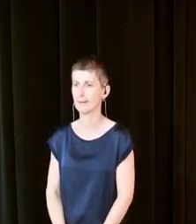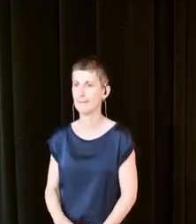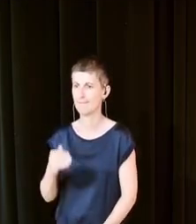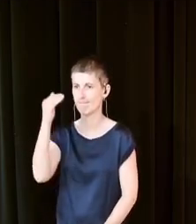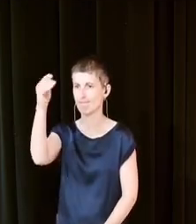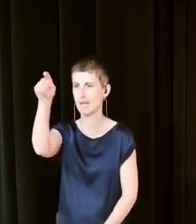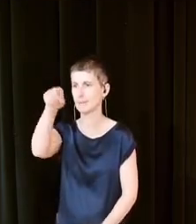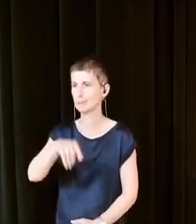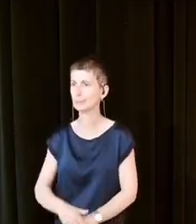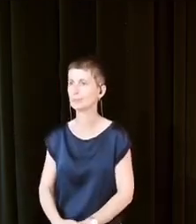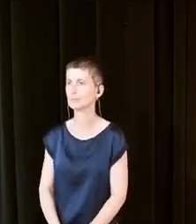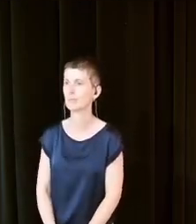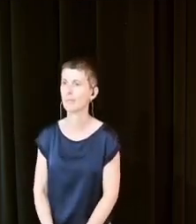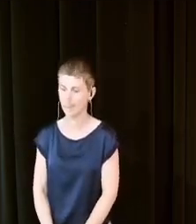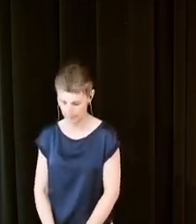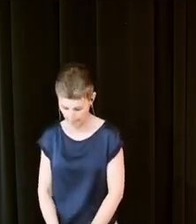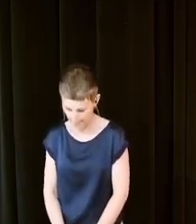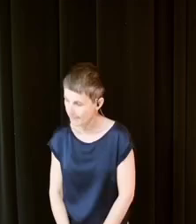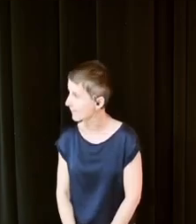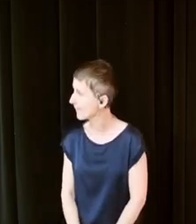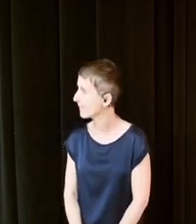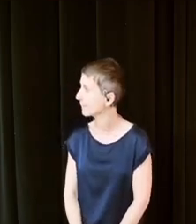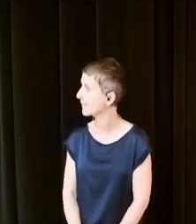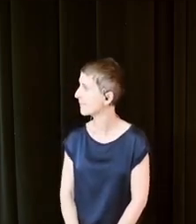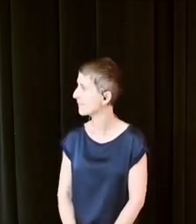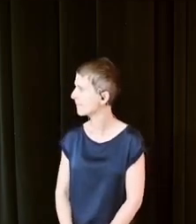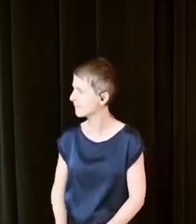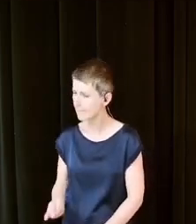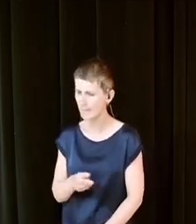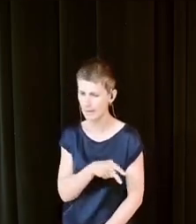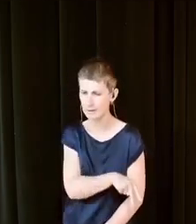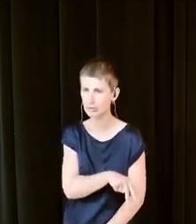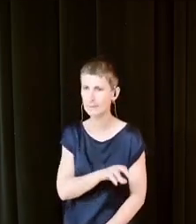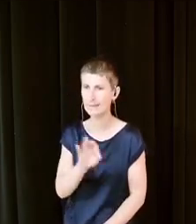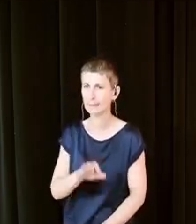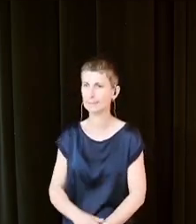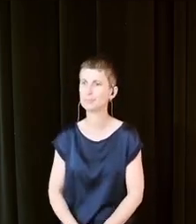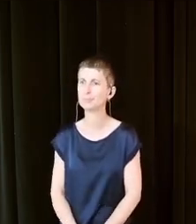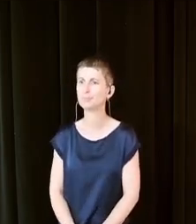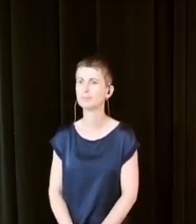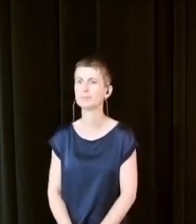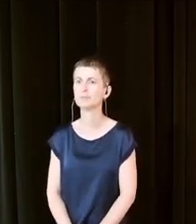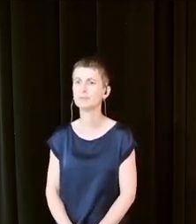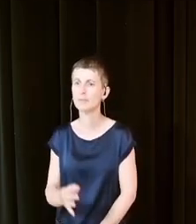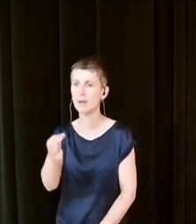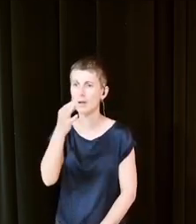Da hinten. Ich komme dann zu Ihrer Rechten, weil ja, dann kann ich Ihnen. Gerne. Sie haben